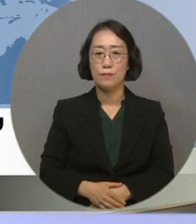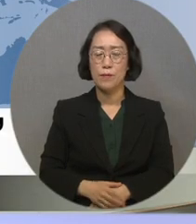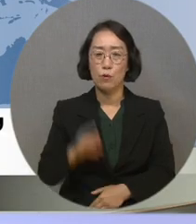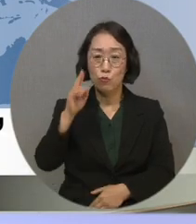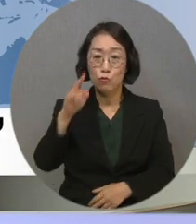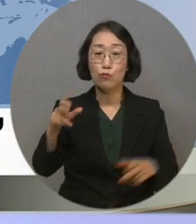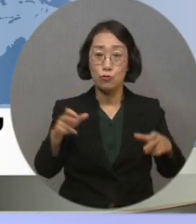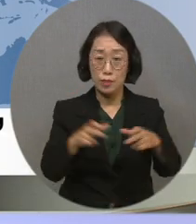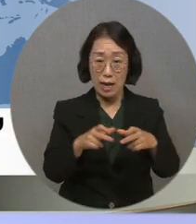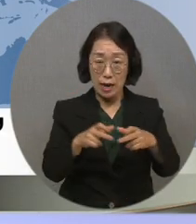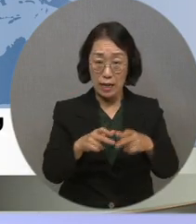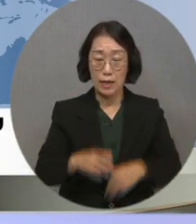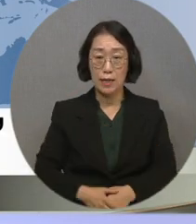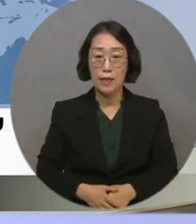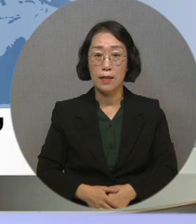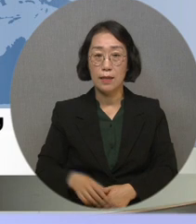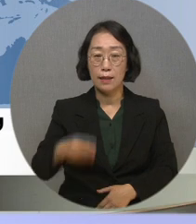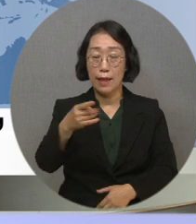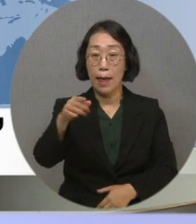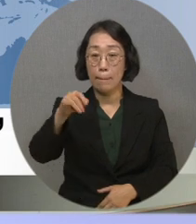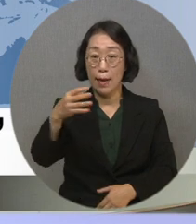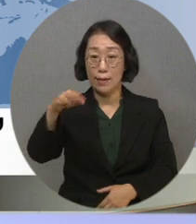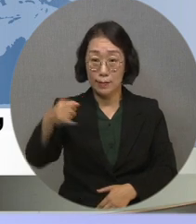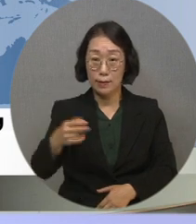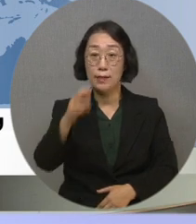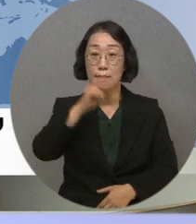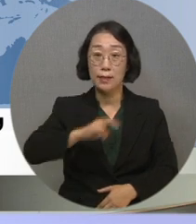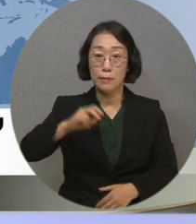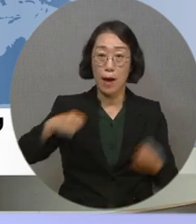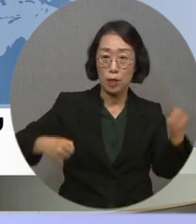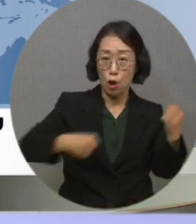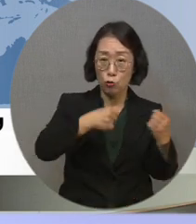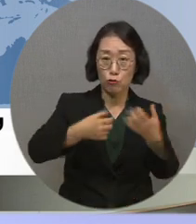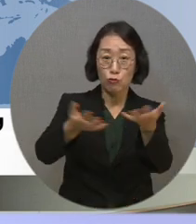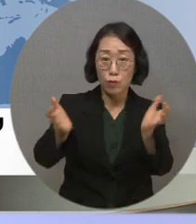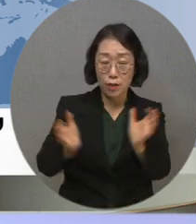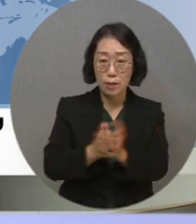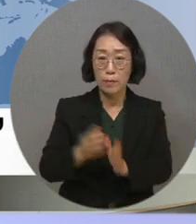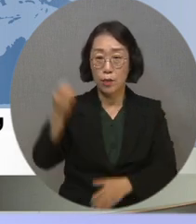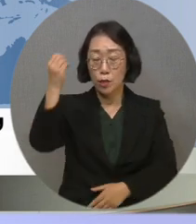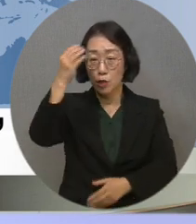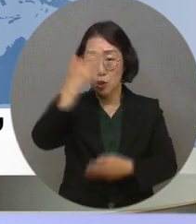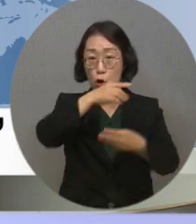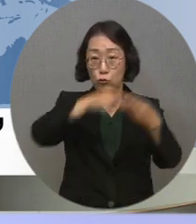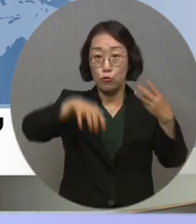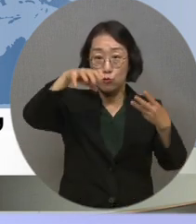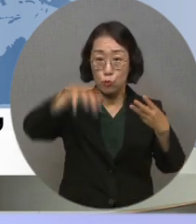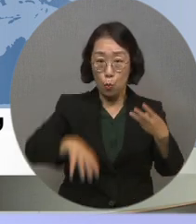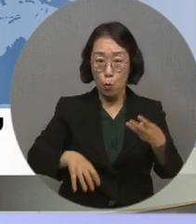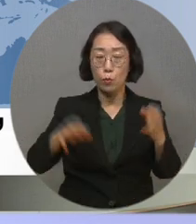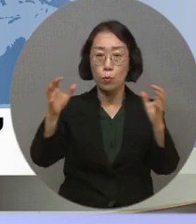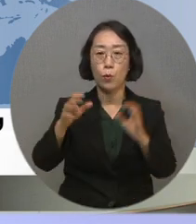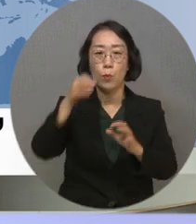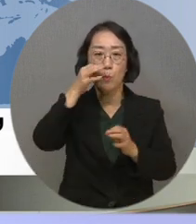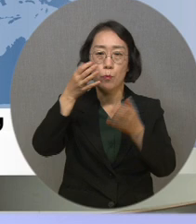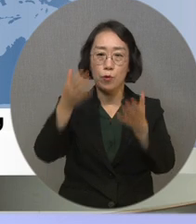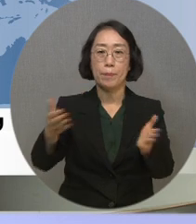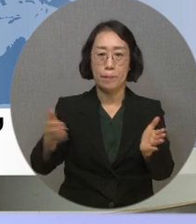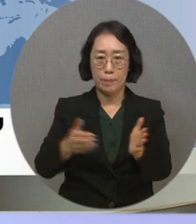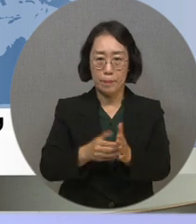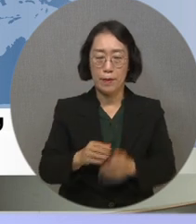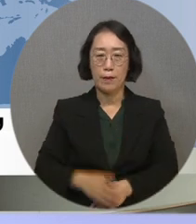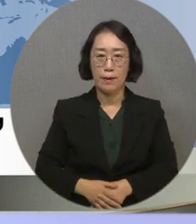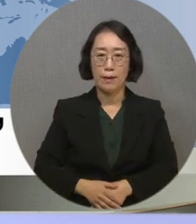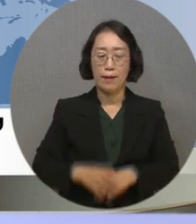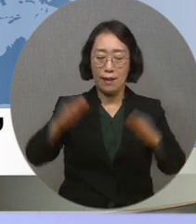중증 발달장애인으로 구성된 네페스 루아 오케스트라가 청주 아트홀에서 정기연주회를 가졌습니다.